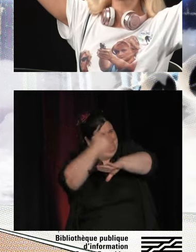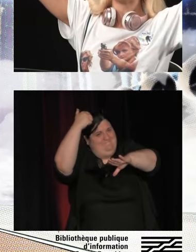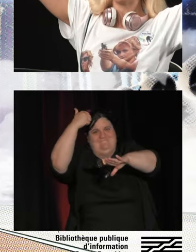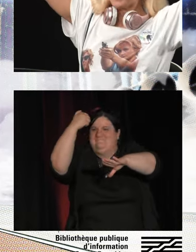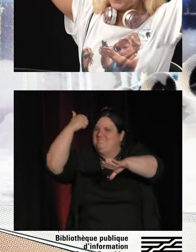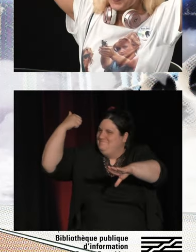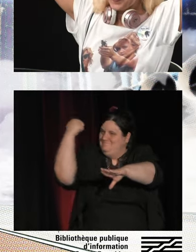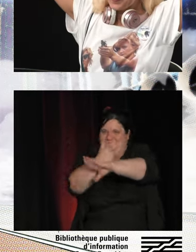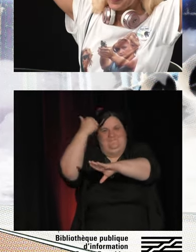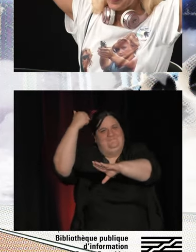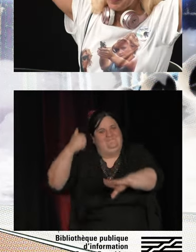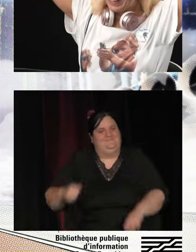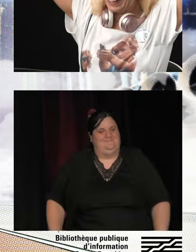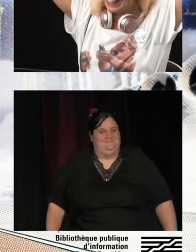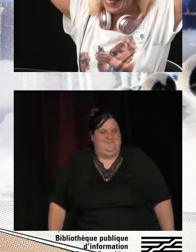C'est un time!